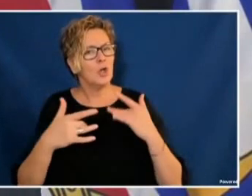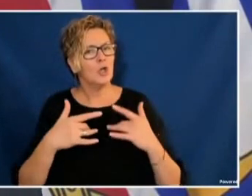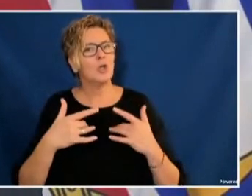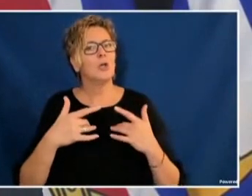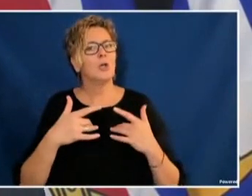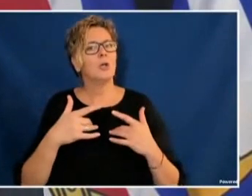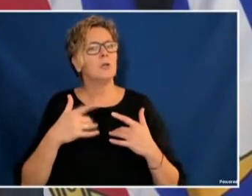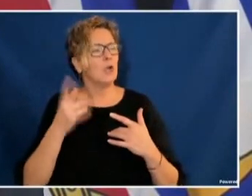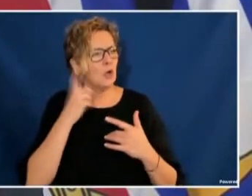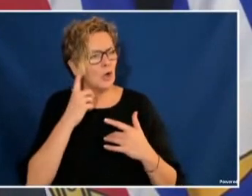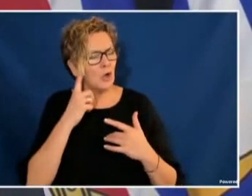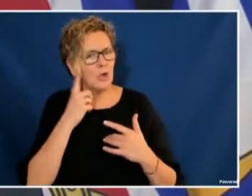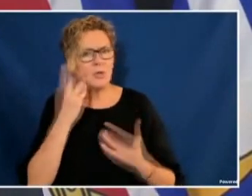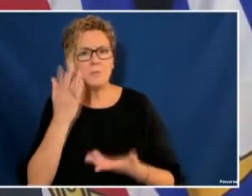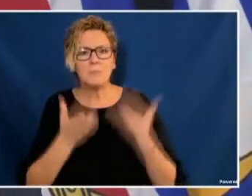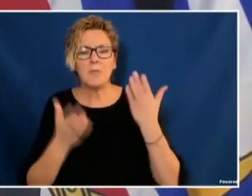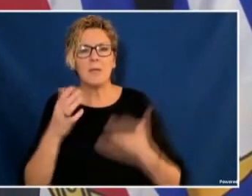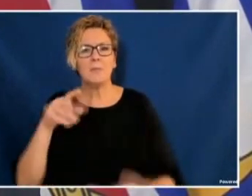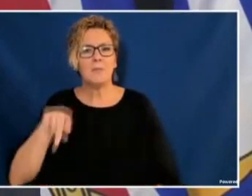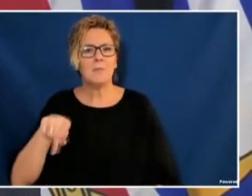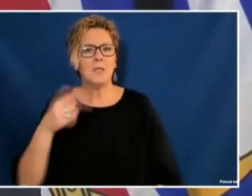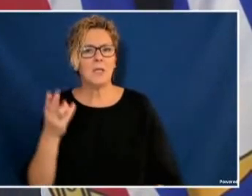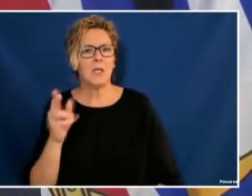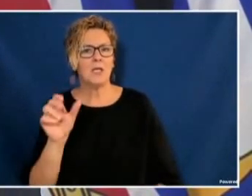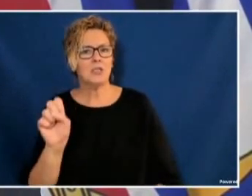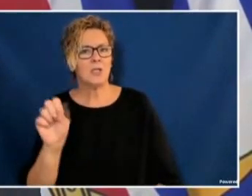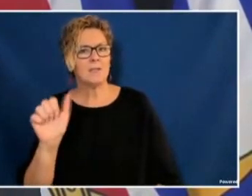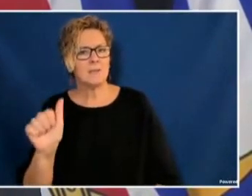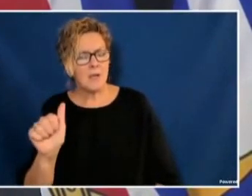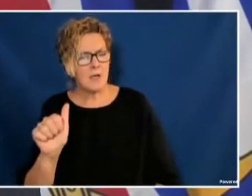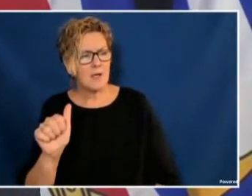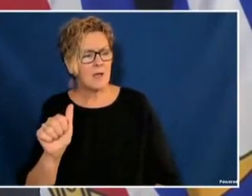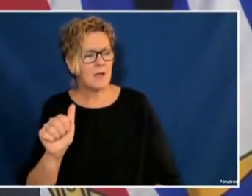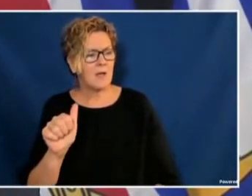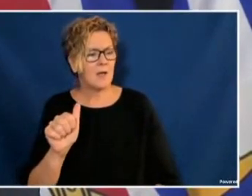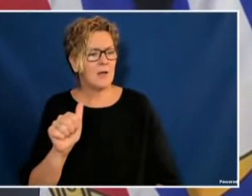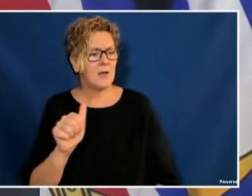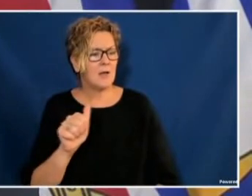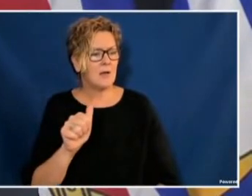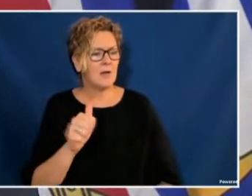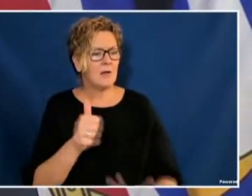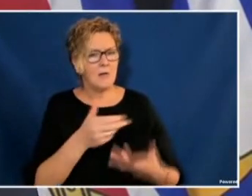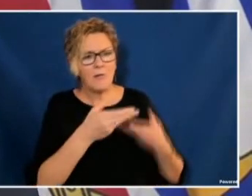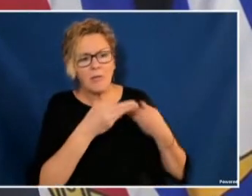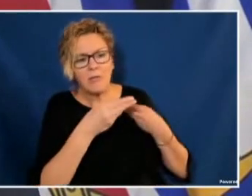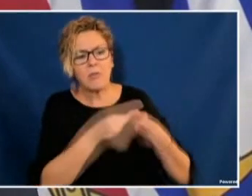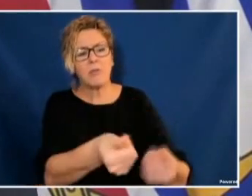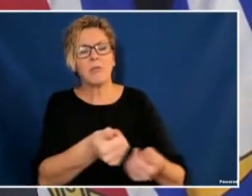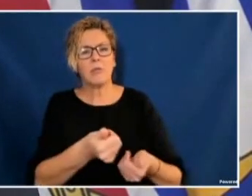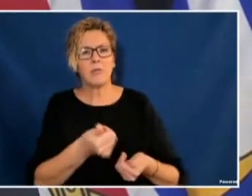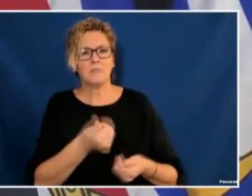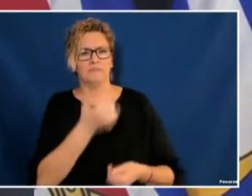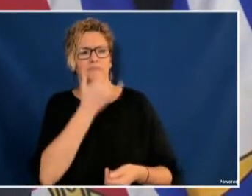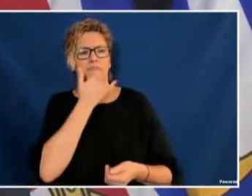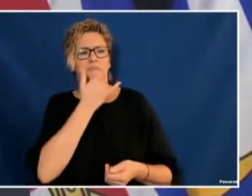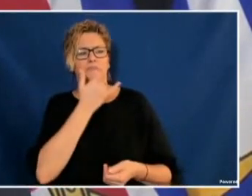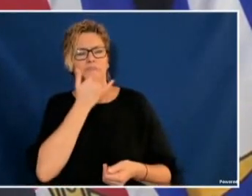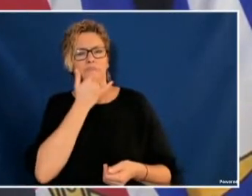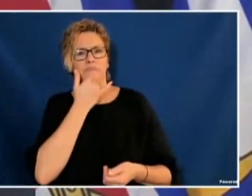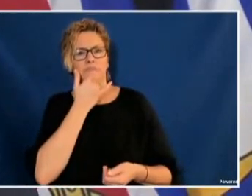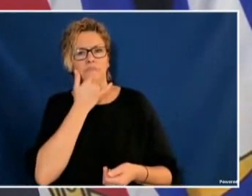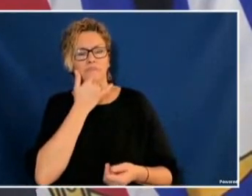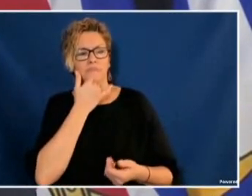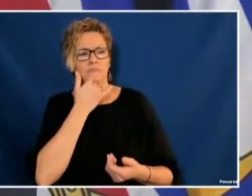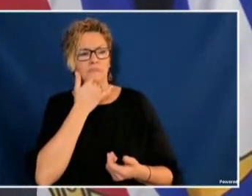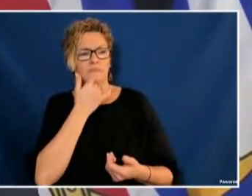peux anticiper la deuxième question, Tina, et dire en français que l'actualité